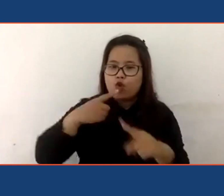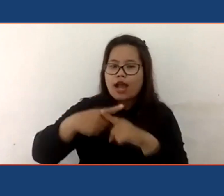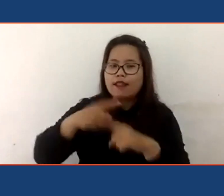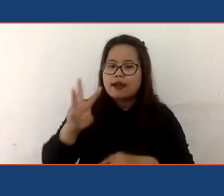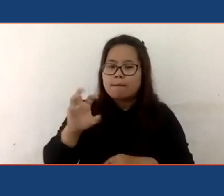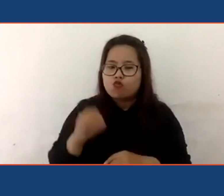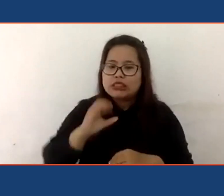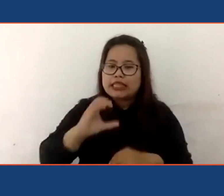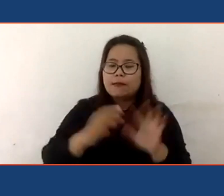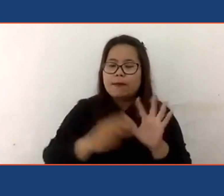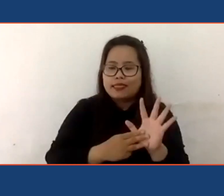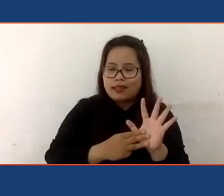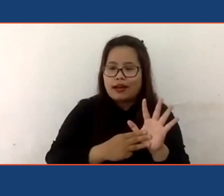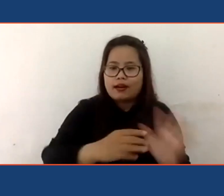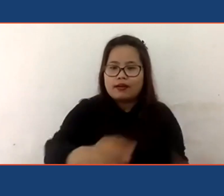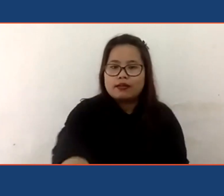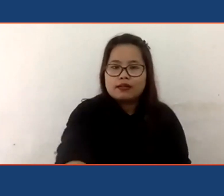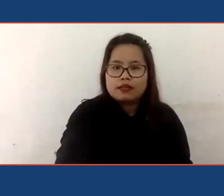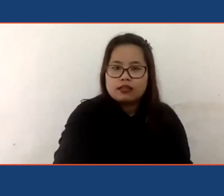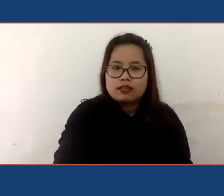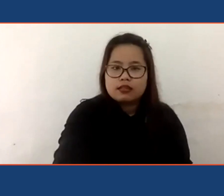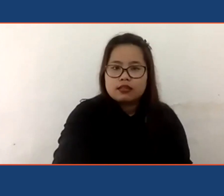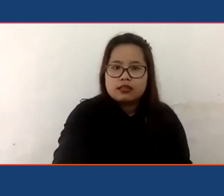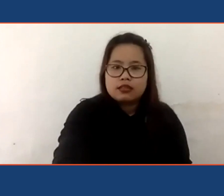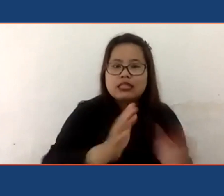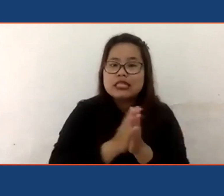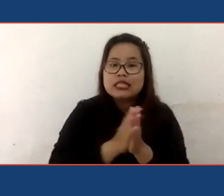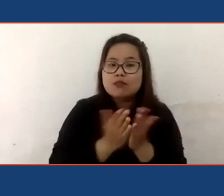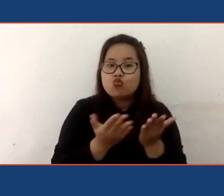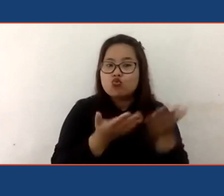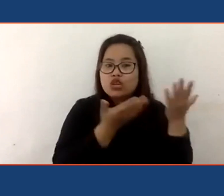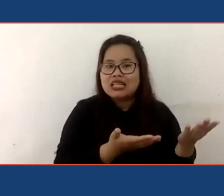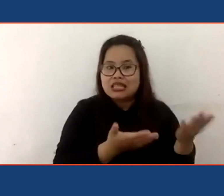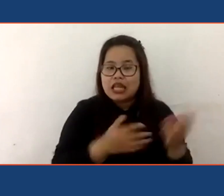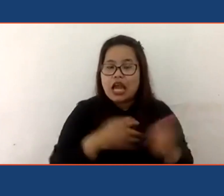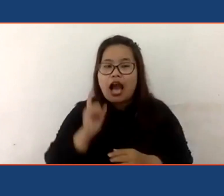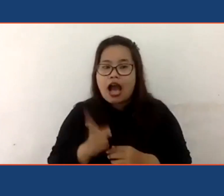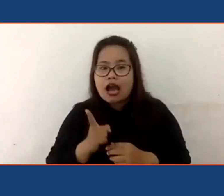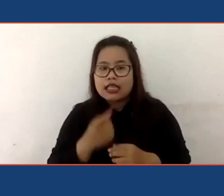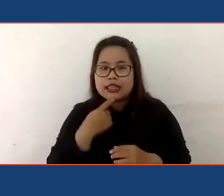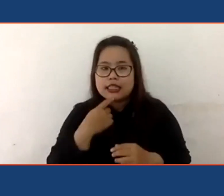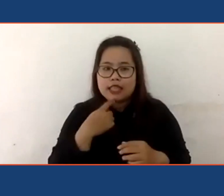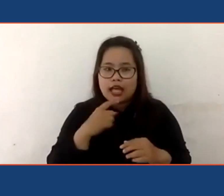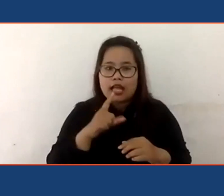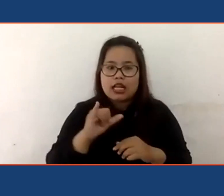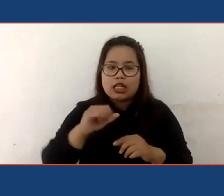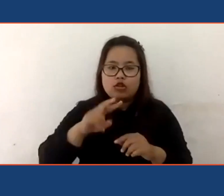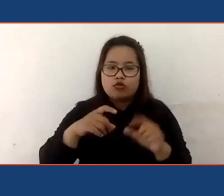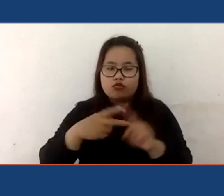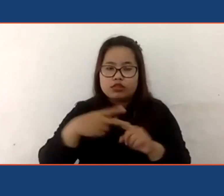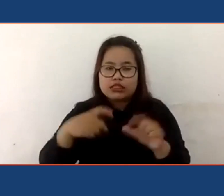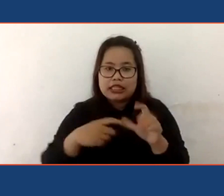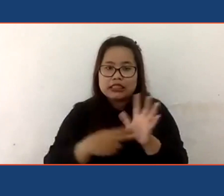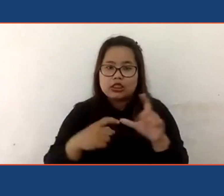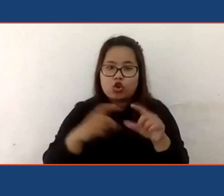cm nah di buku ini juga dah list of sensory nya yang bisa disentuh ya